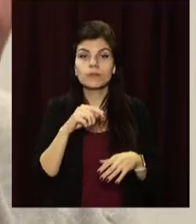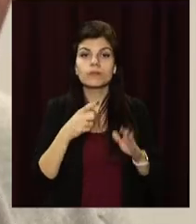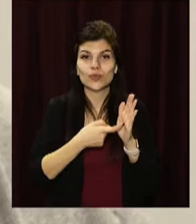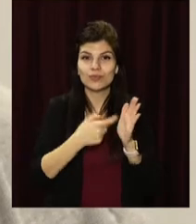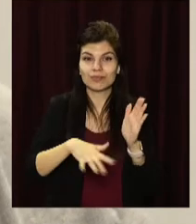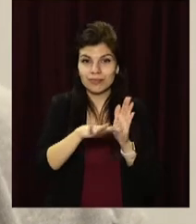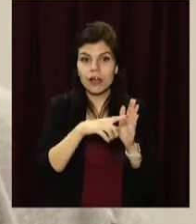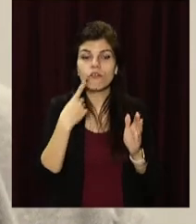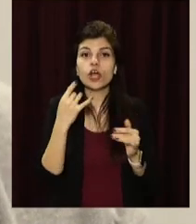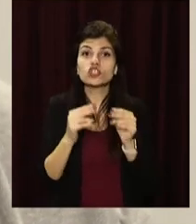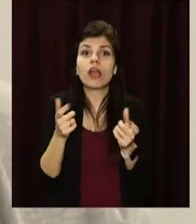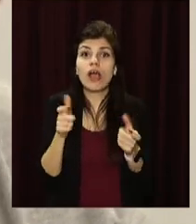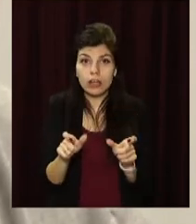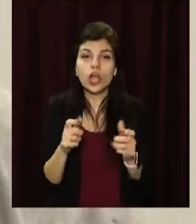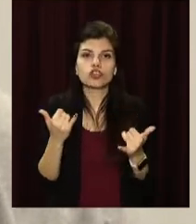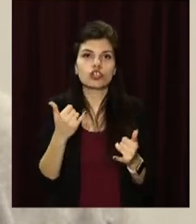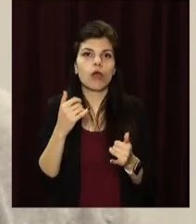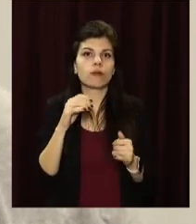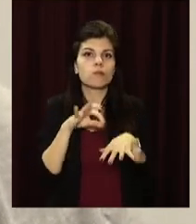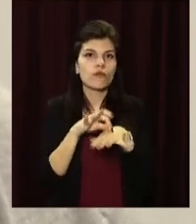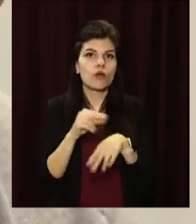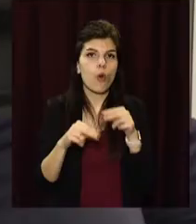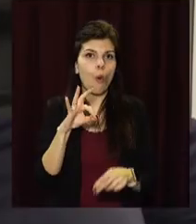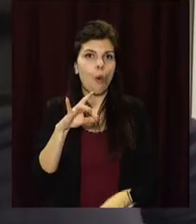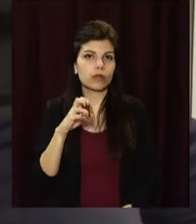карантинні обмеження захід пройшов онлайн.